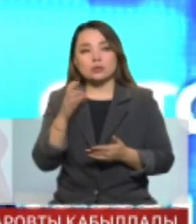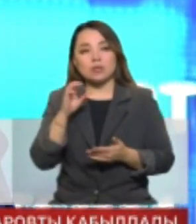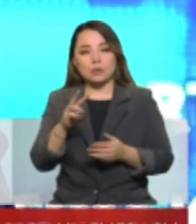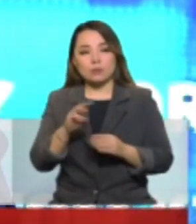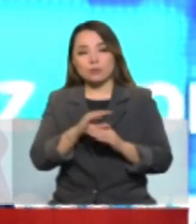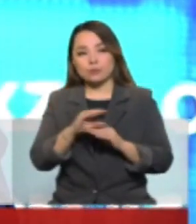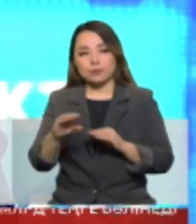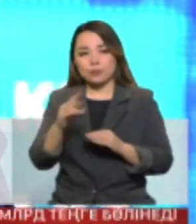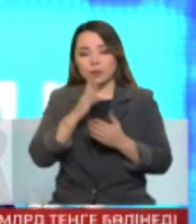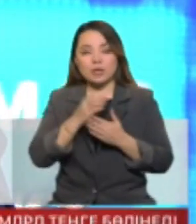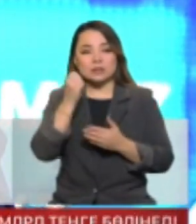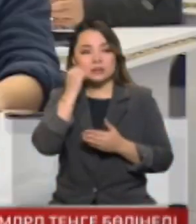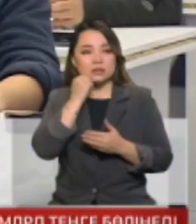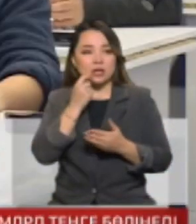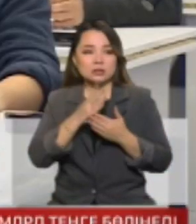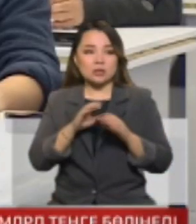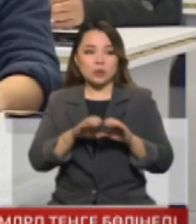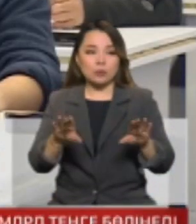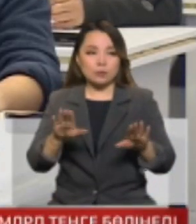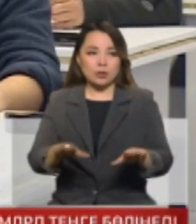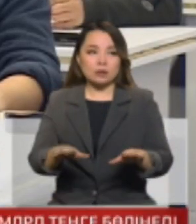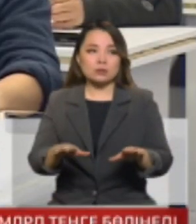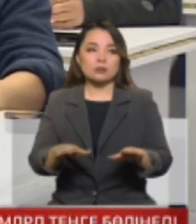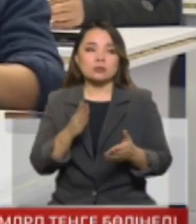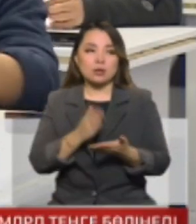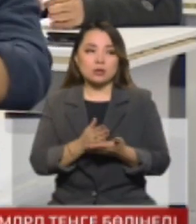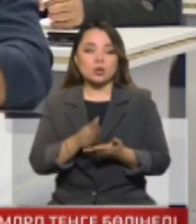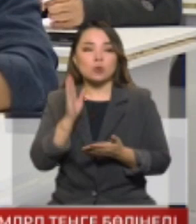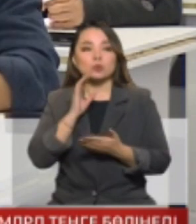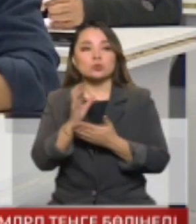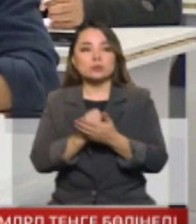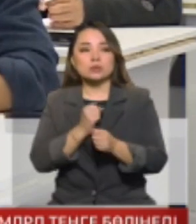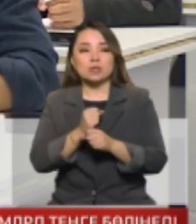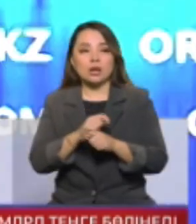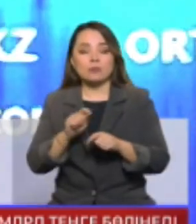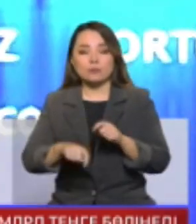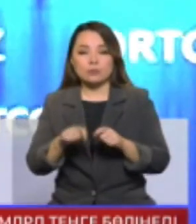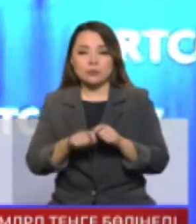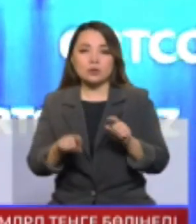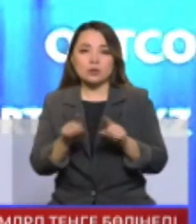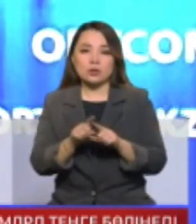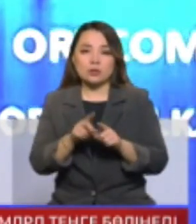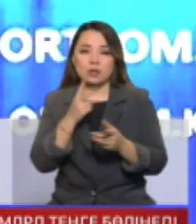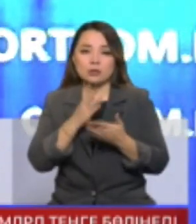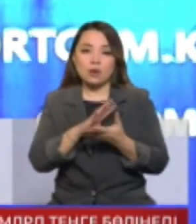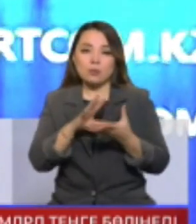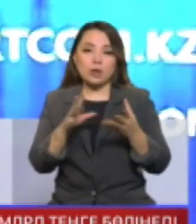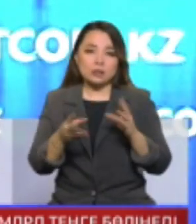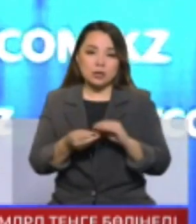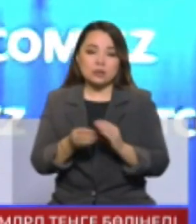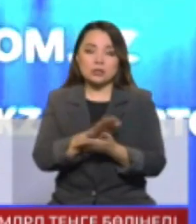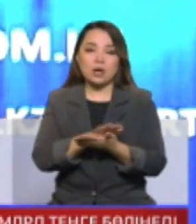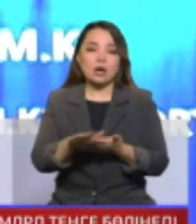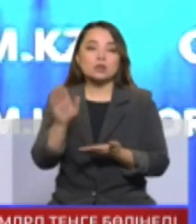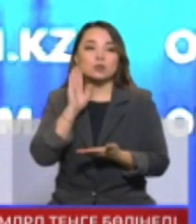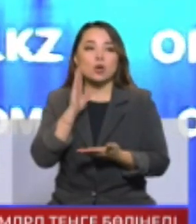басқан, шіріп жатыр құбырлар. Кеңгірдің су қоймасын баланс қалып болашақ санат жасақ, бұның бәрі таза